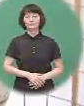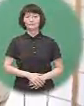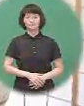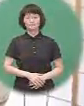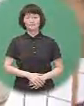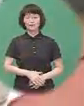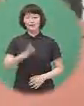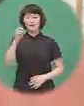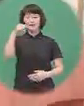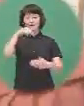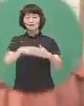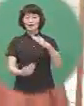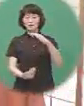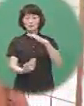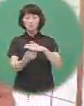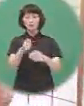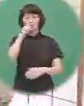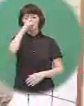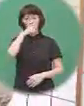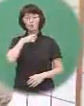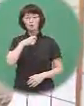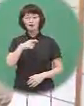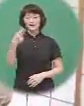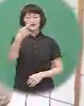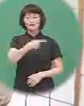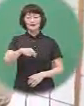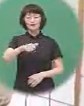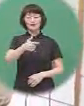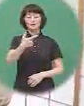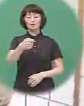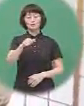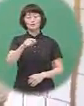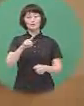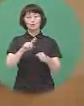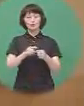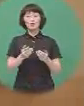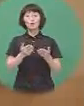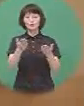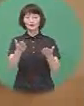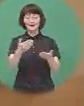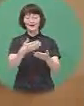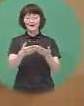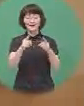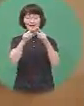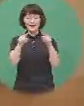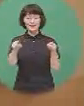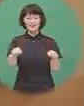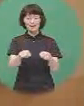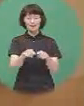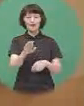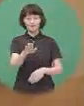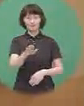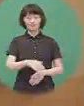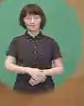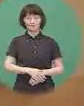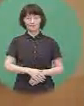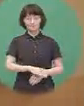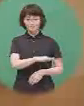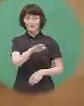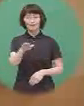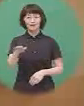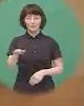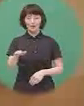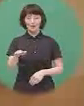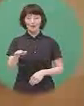また県内で最も古いとされる1556年に奉納された絵馬があり、参加した人たち